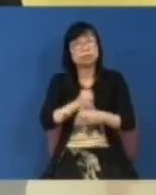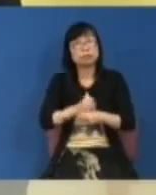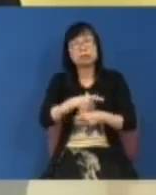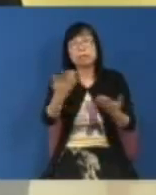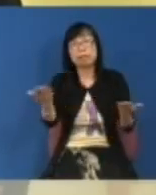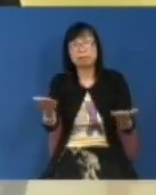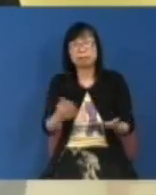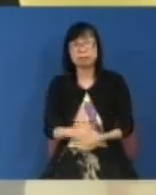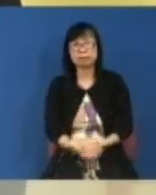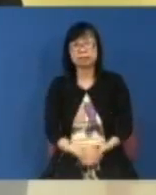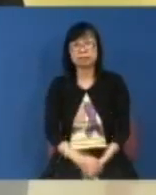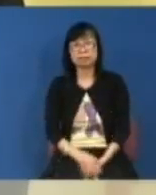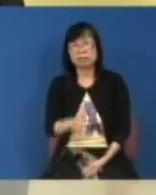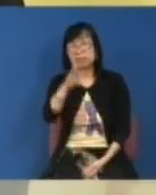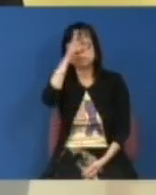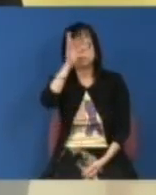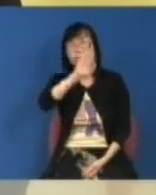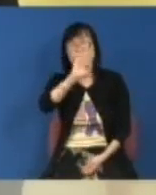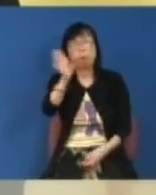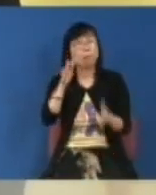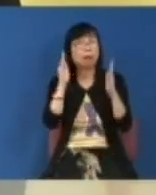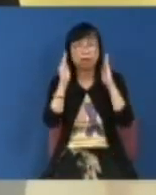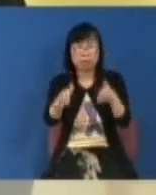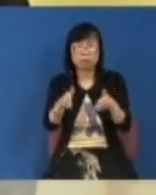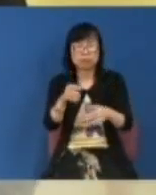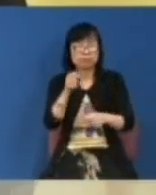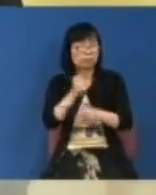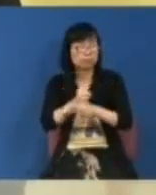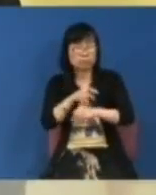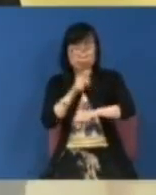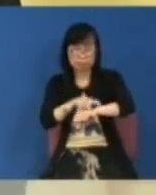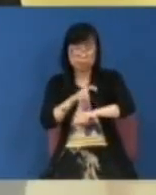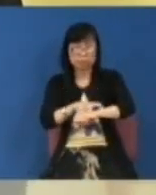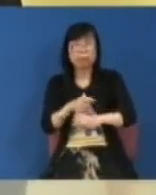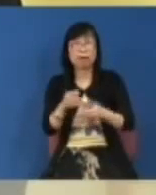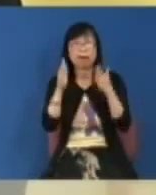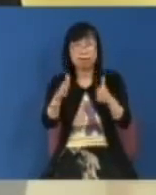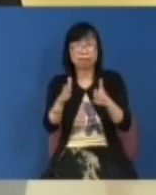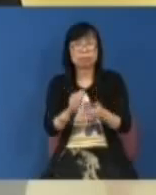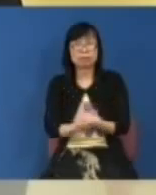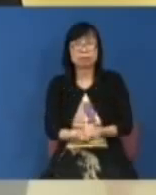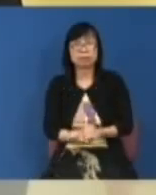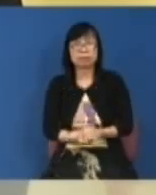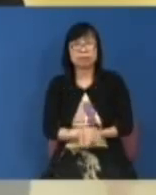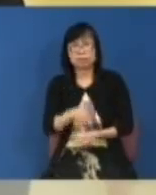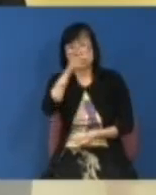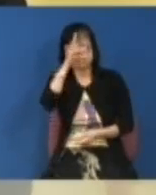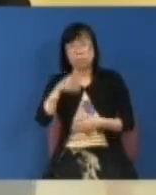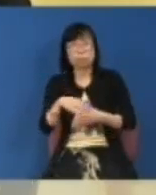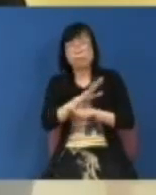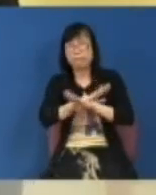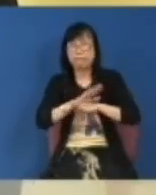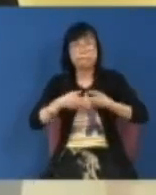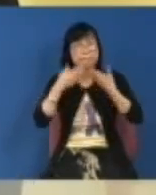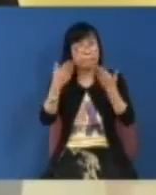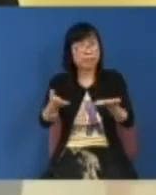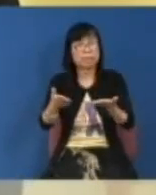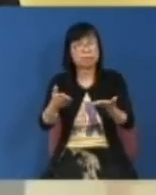政府唔限定工時上限，有咩做咧？政府唔俾呢一個全民退保，有咩做